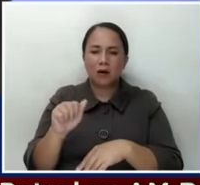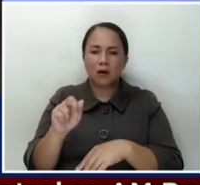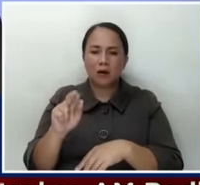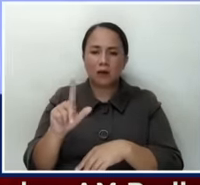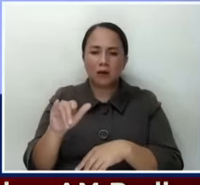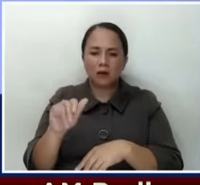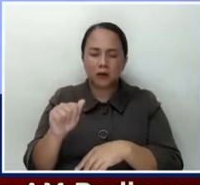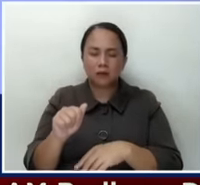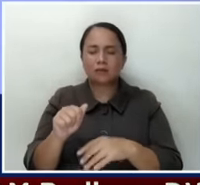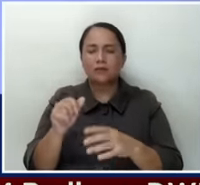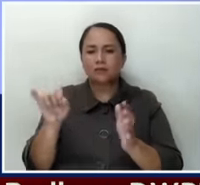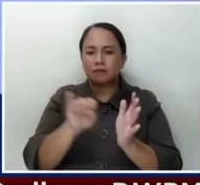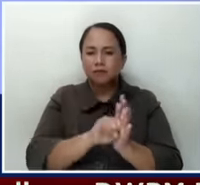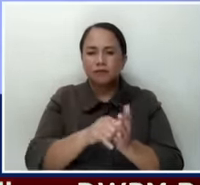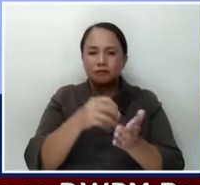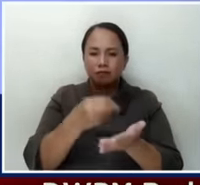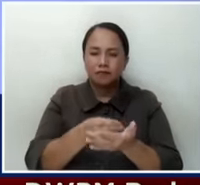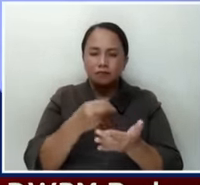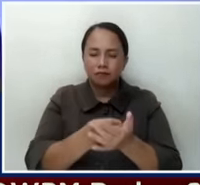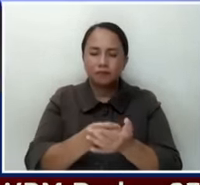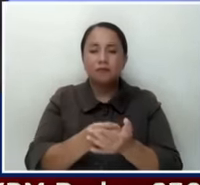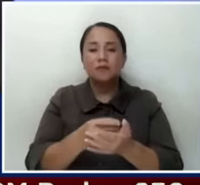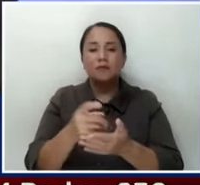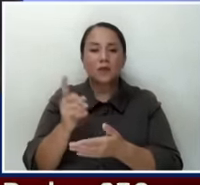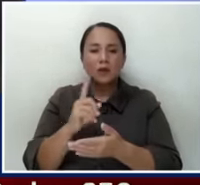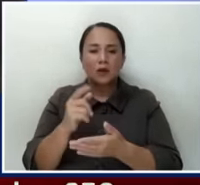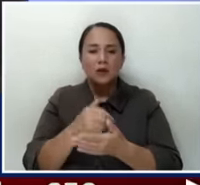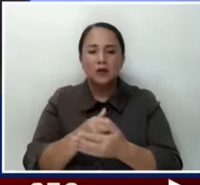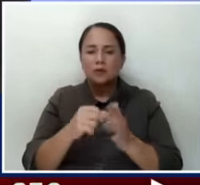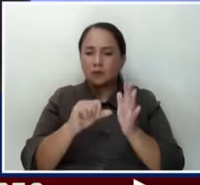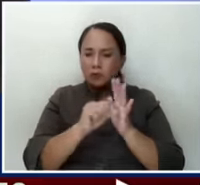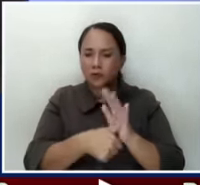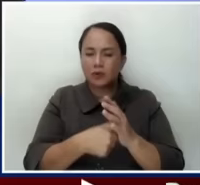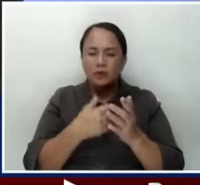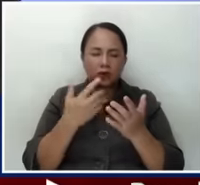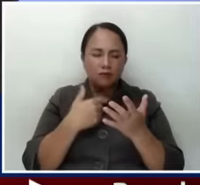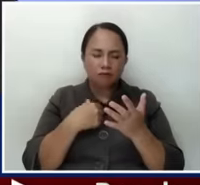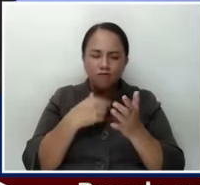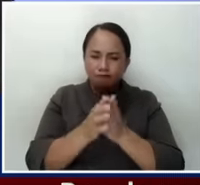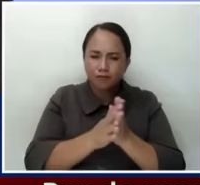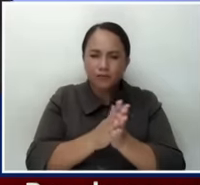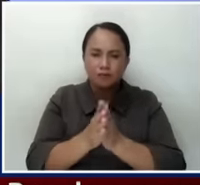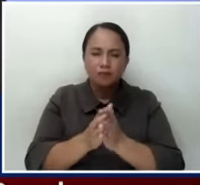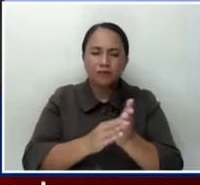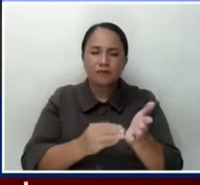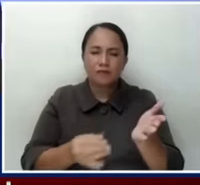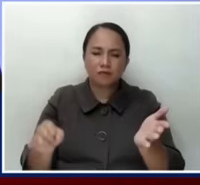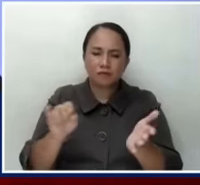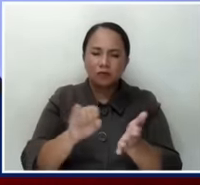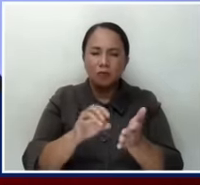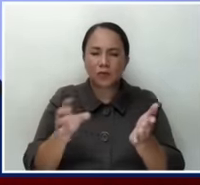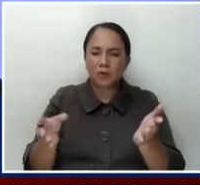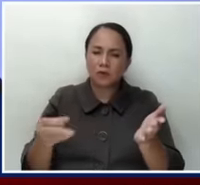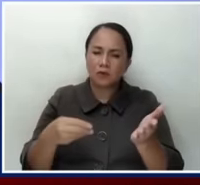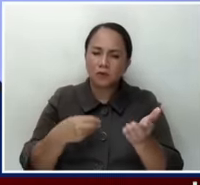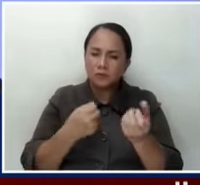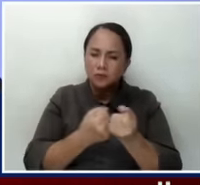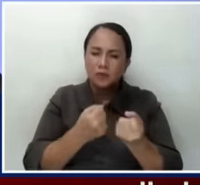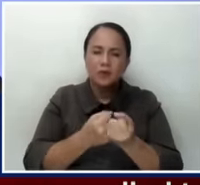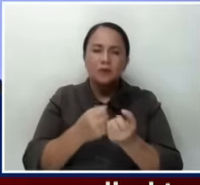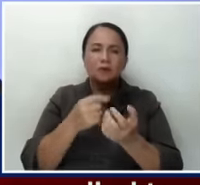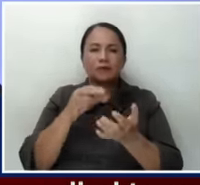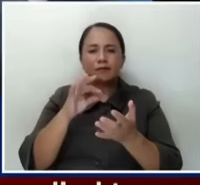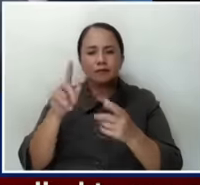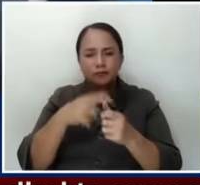the Philippines Sovereign Wealth Fund, underscores our dedication to financing priority projects and driving